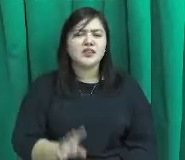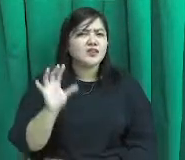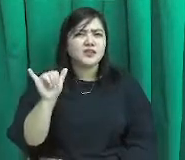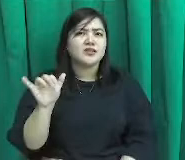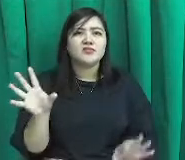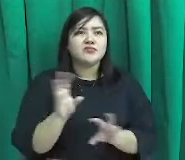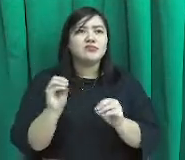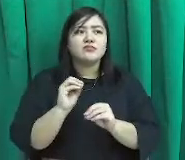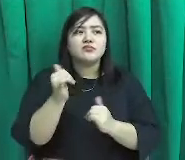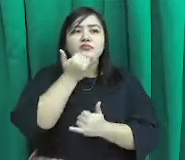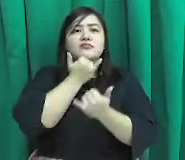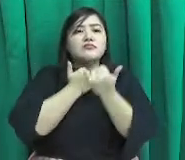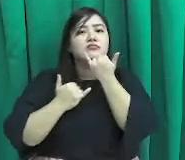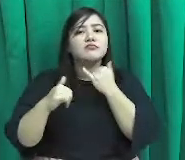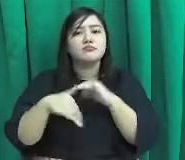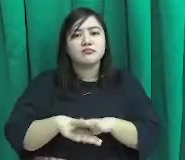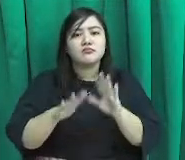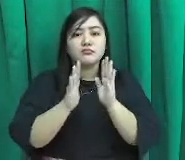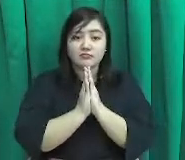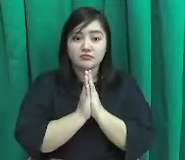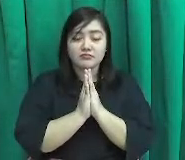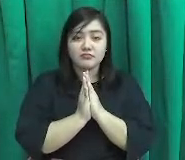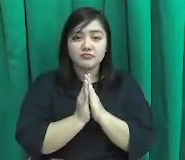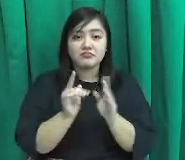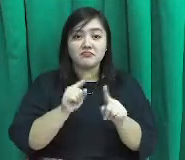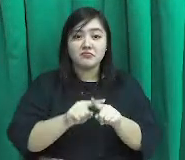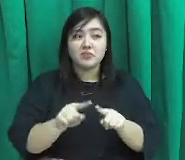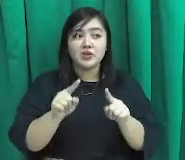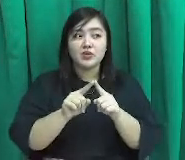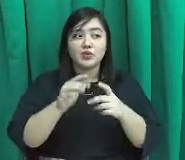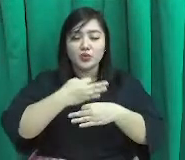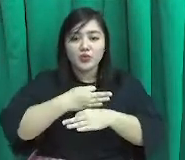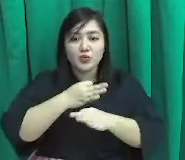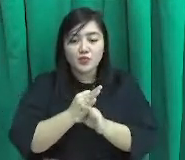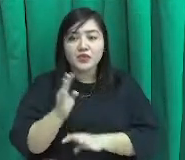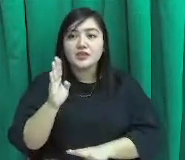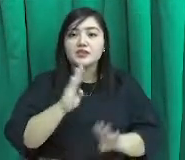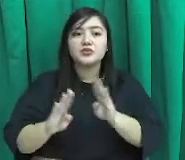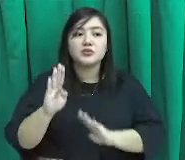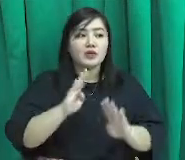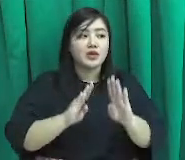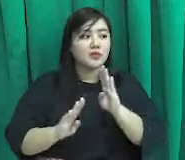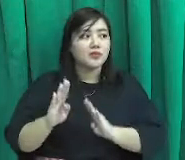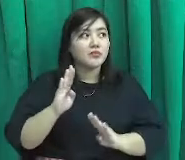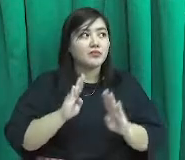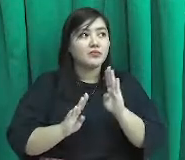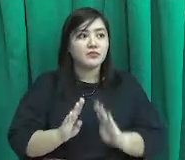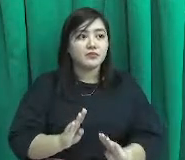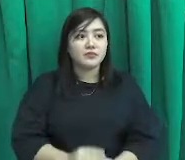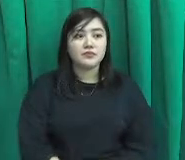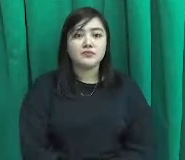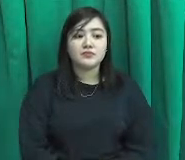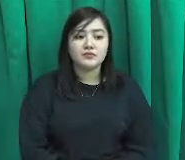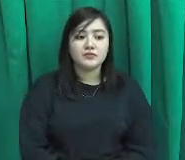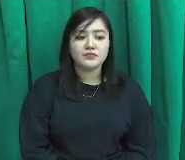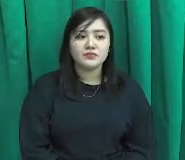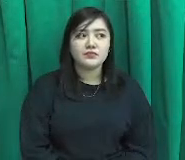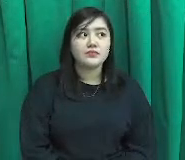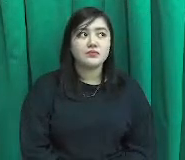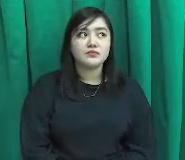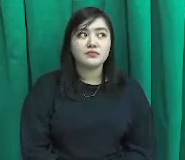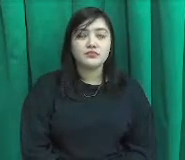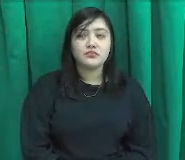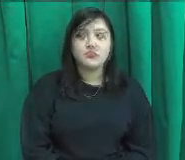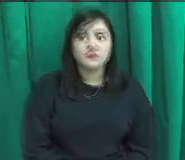panalangin? Ngunit yung isolve natin talaga yung main issue at magtapos tayo ng